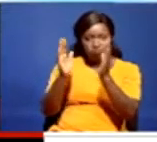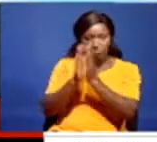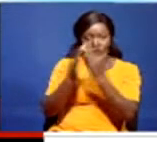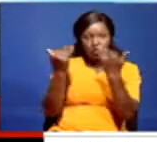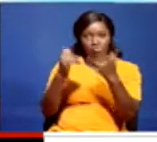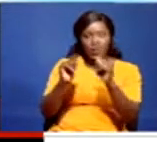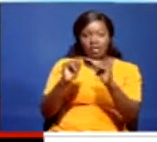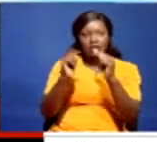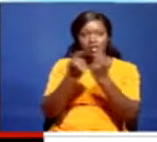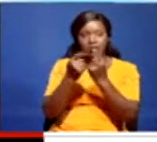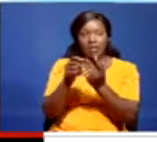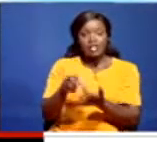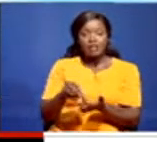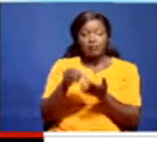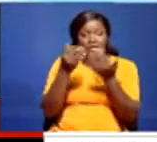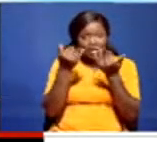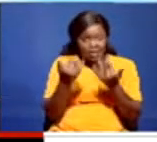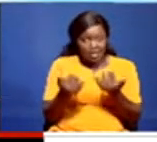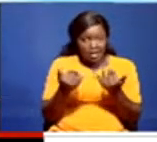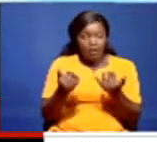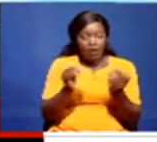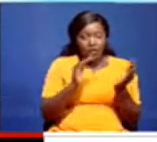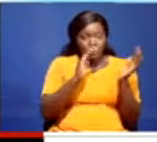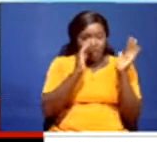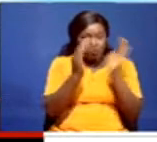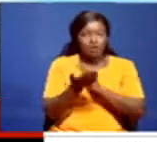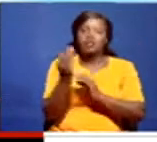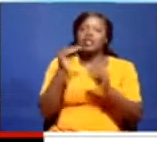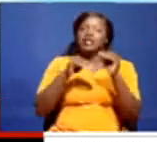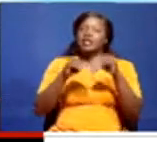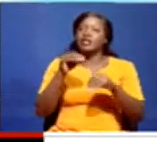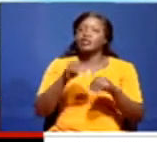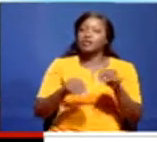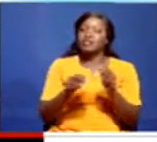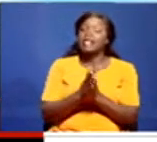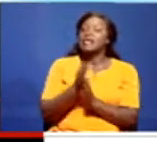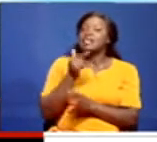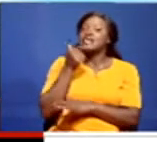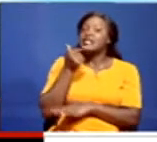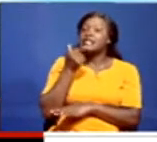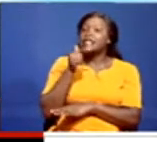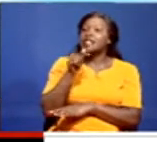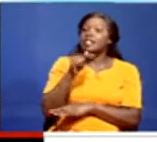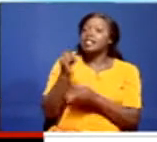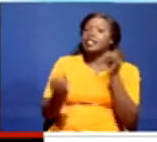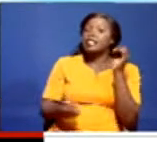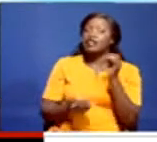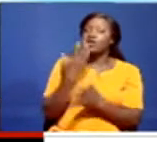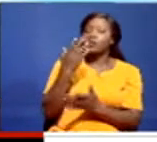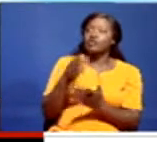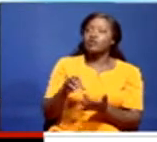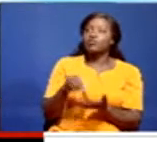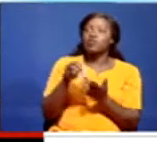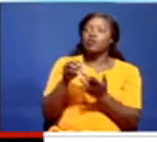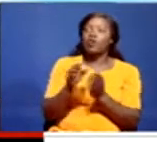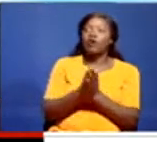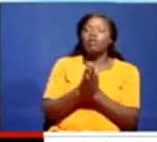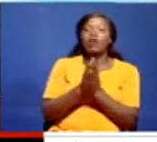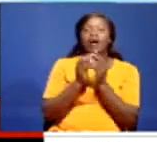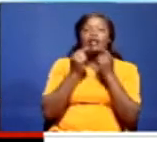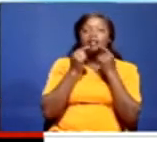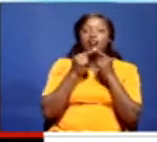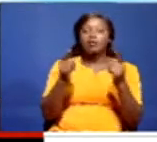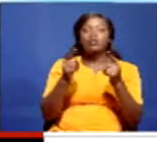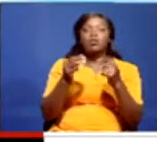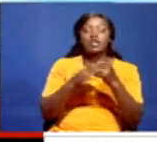huu nchi inapoelekea katika uchaguzi mkuu. Mucheru alisema hayo kwenye uzinduzi rasmi wa matangazo ya mashindano makuu manane